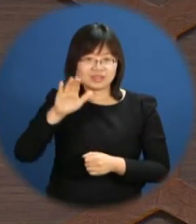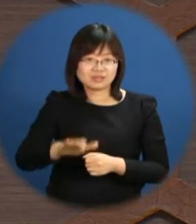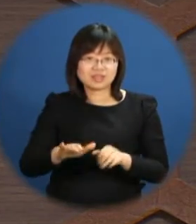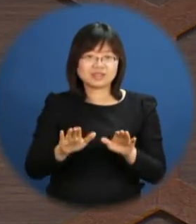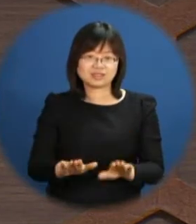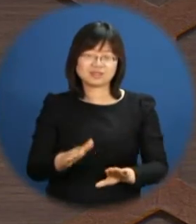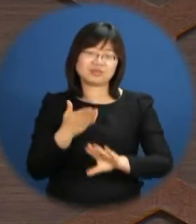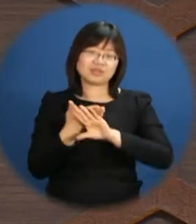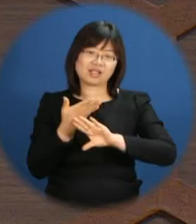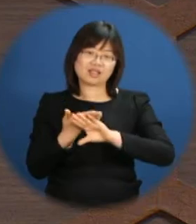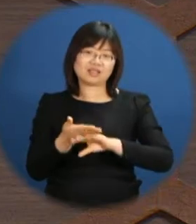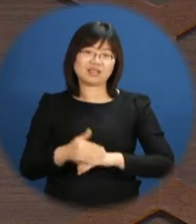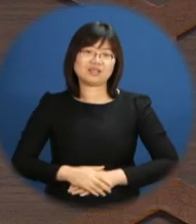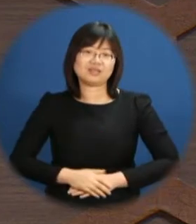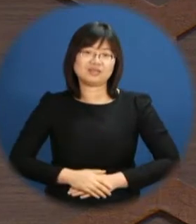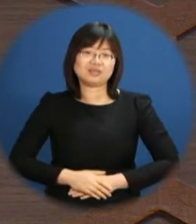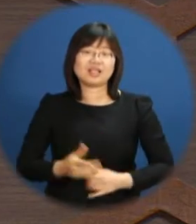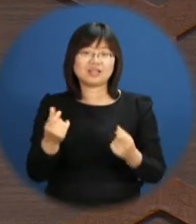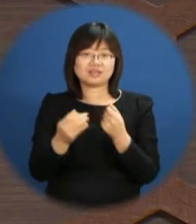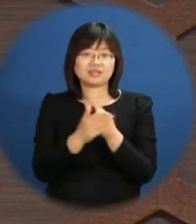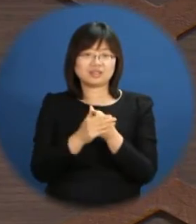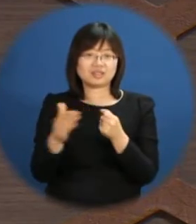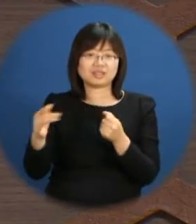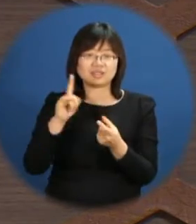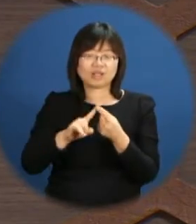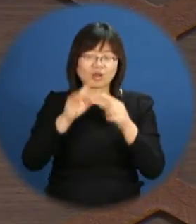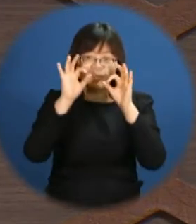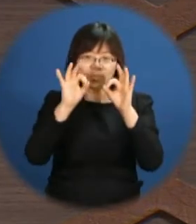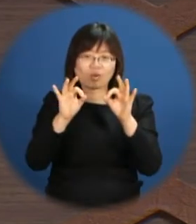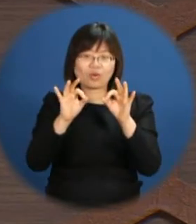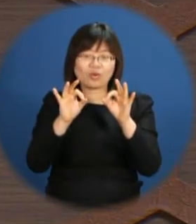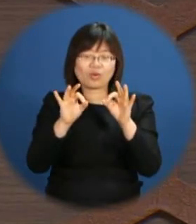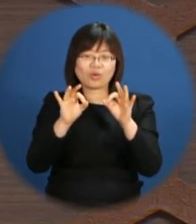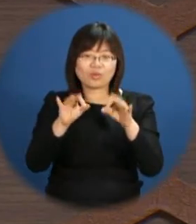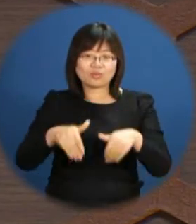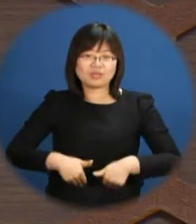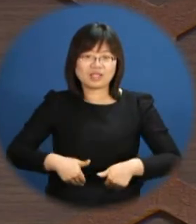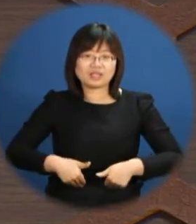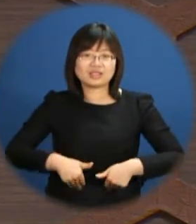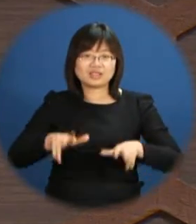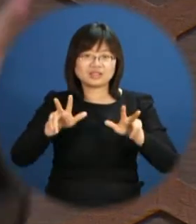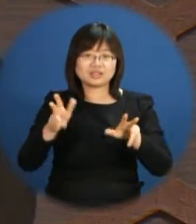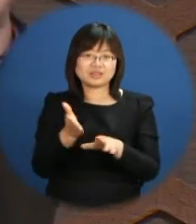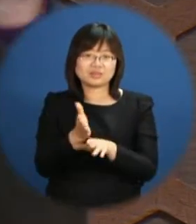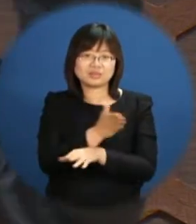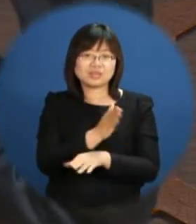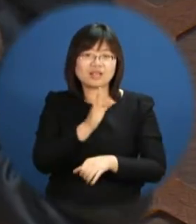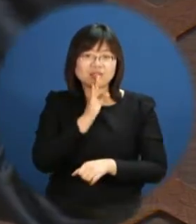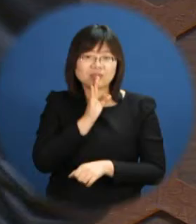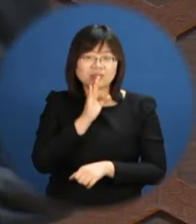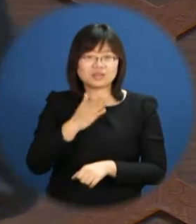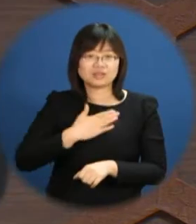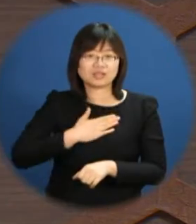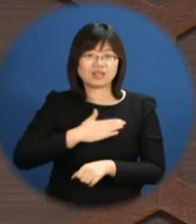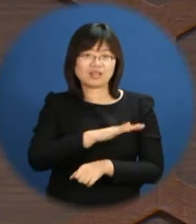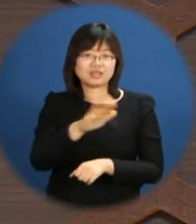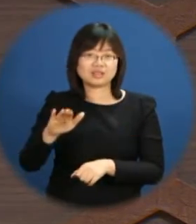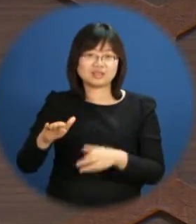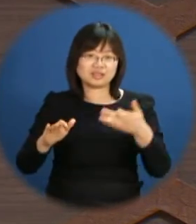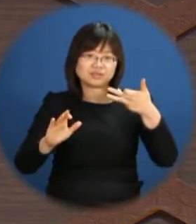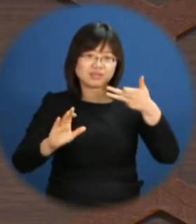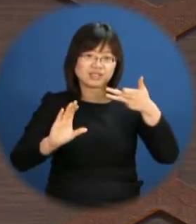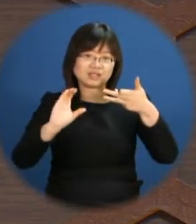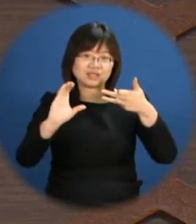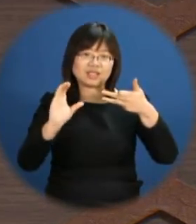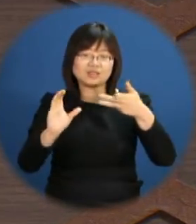아니었다는 거죠 이제 그래서 그걸 보여 드려야 되는데 지금부터 이제 정말 자는 그 18세기